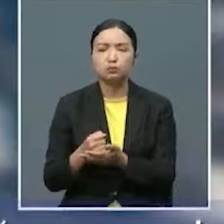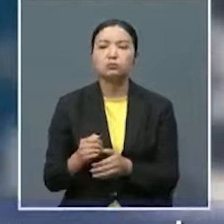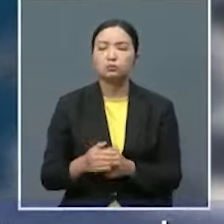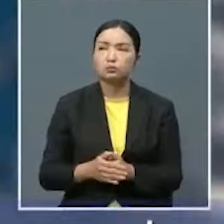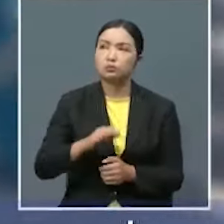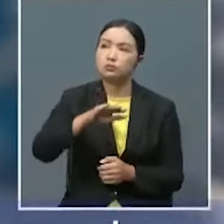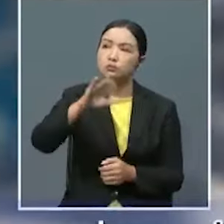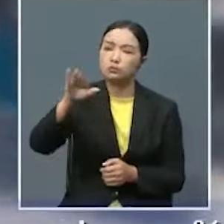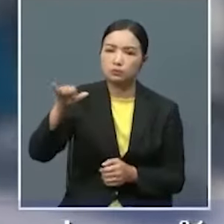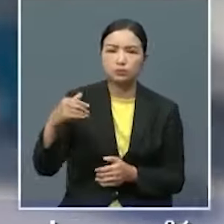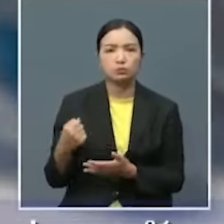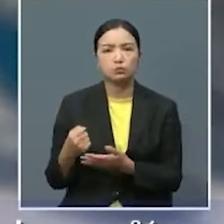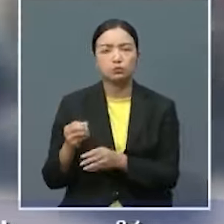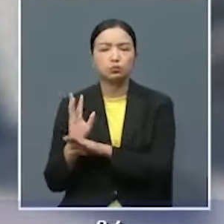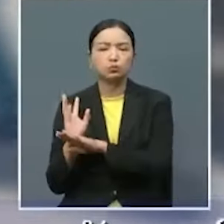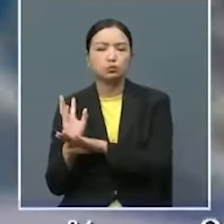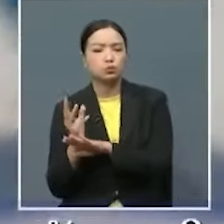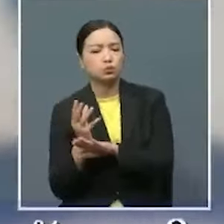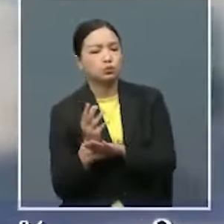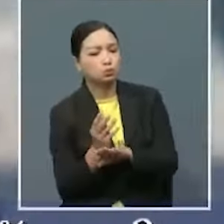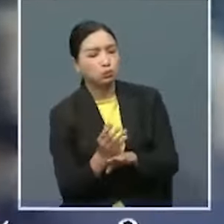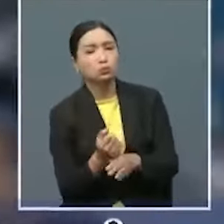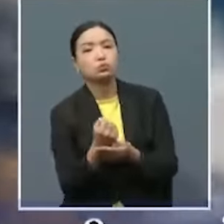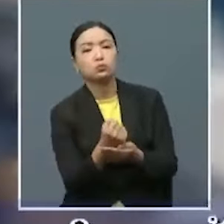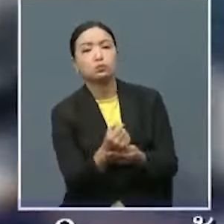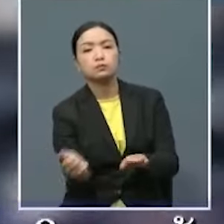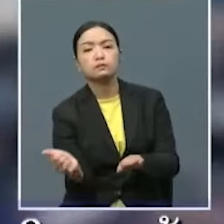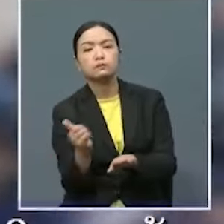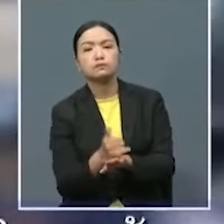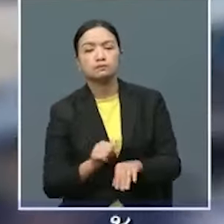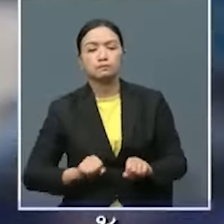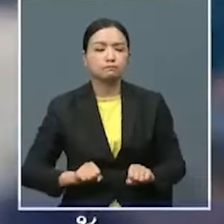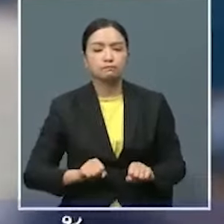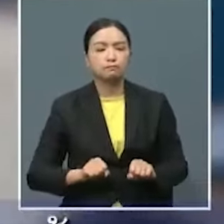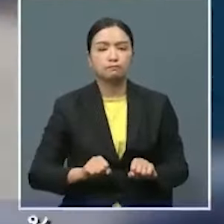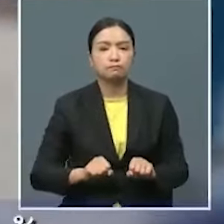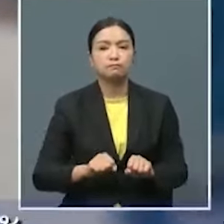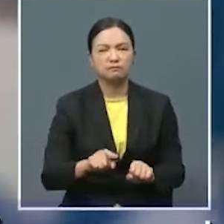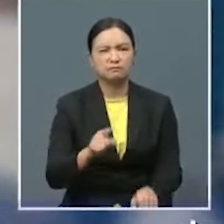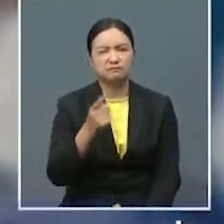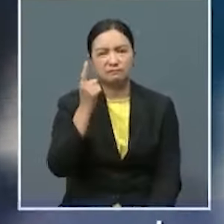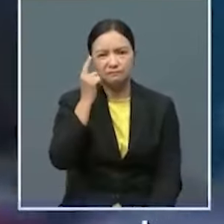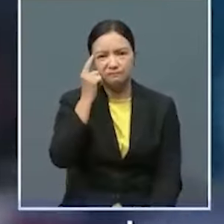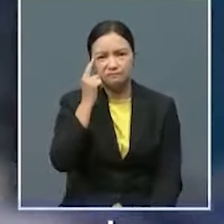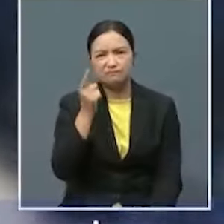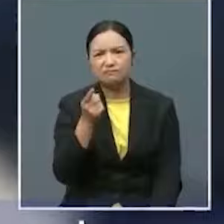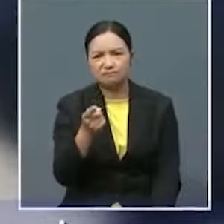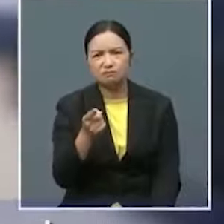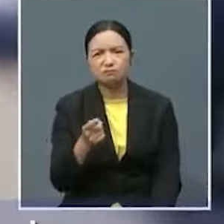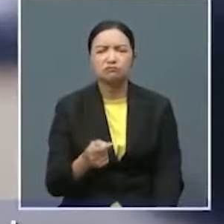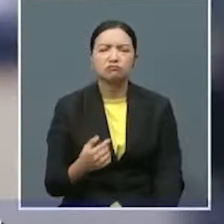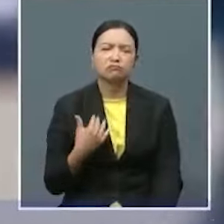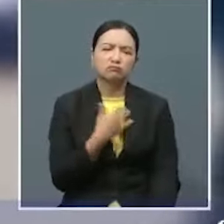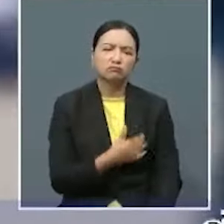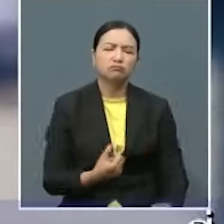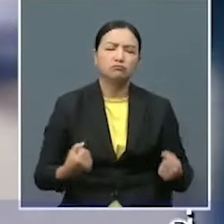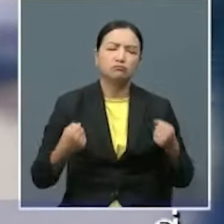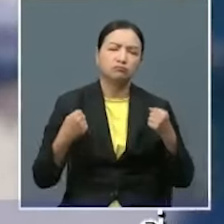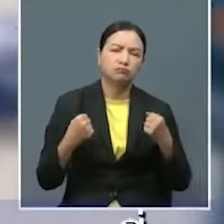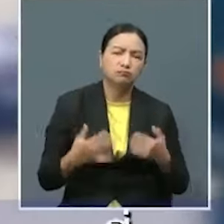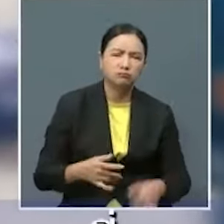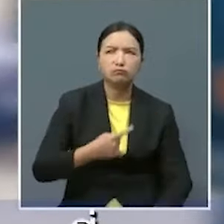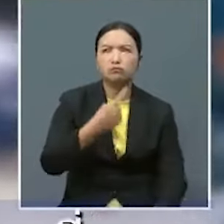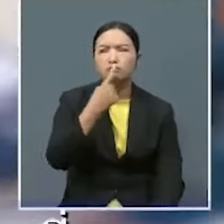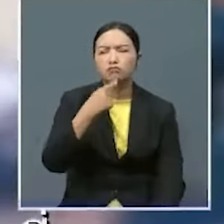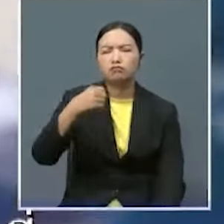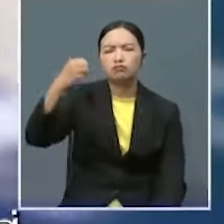แจ้งกู้ภัยให้มารีบช่วยเหลือโดยทันทีเบื้องต้นเนี่ยเจ้าหน้าที่เลยคาดการว่าอาจจะเกิดการอ่อนเพลียแล้วก็